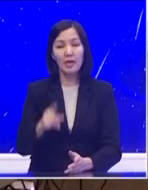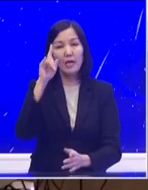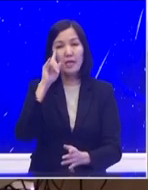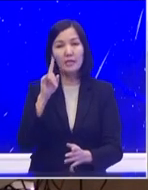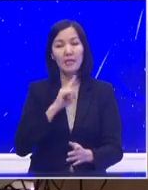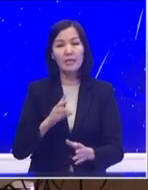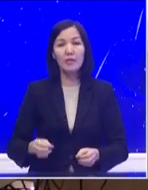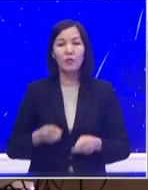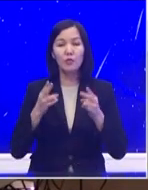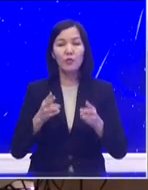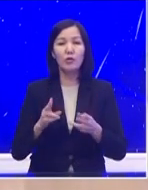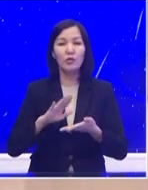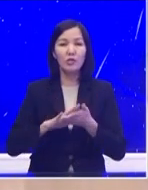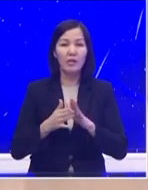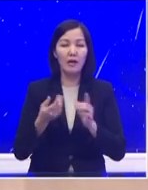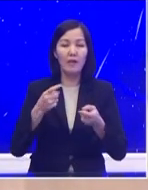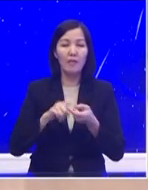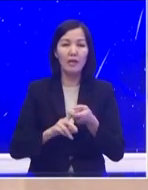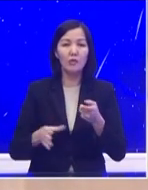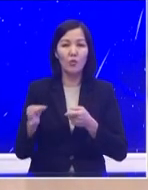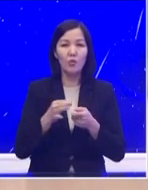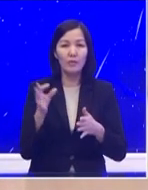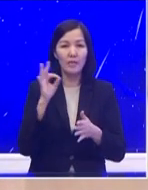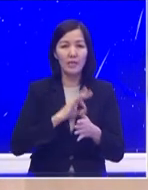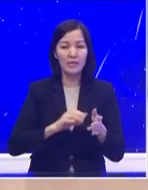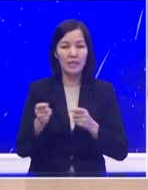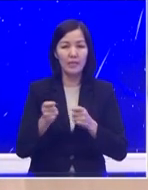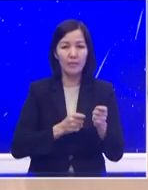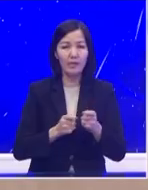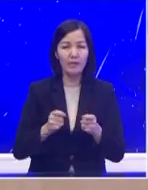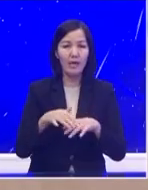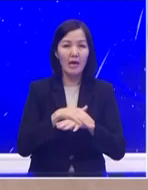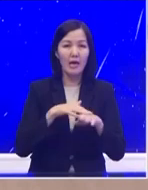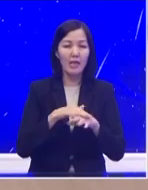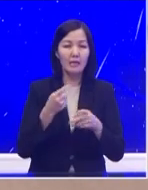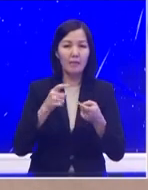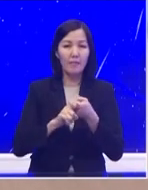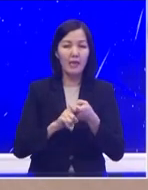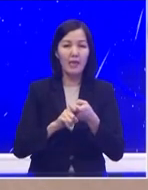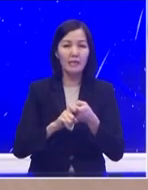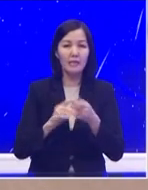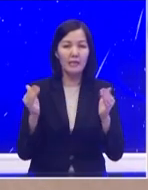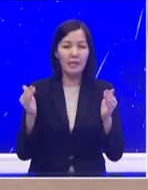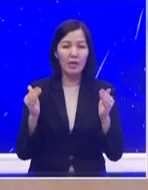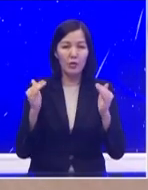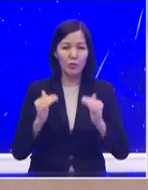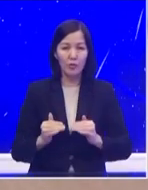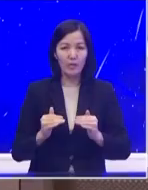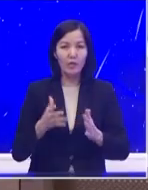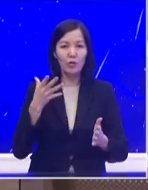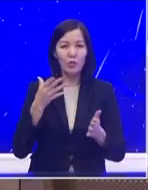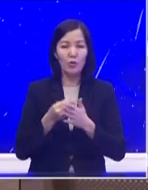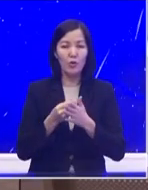Еліміздегі төтенше жағдайға байланысты облыстық мемлекеттік кірістер департаменті халықпен байланысты барынша азайтты. Төлемдер